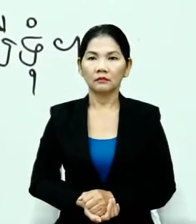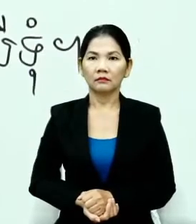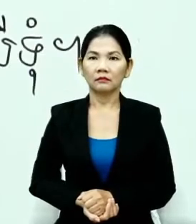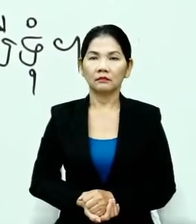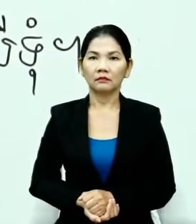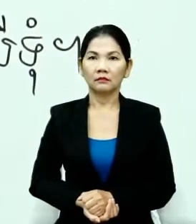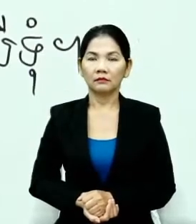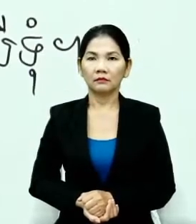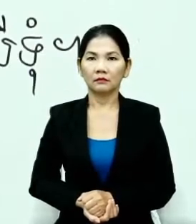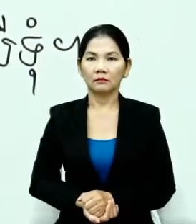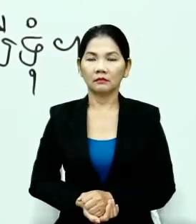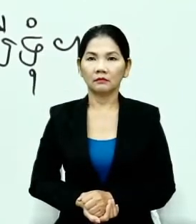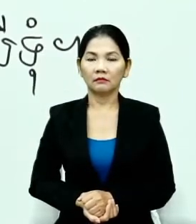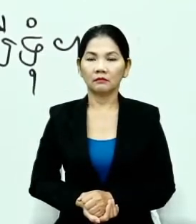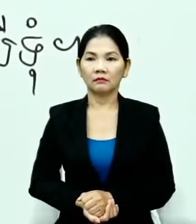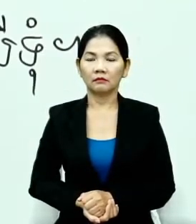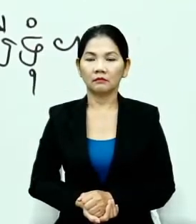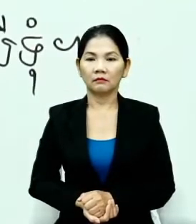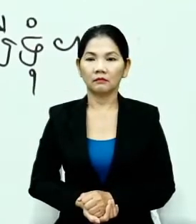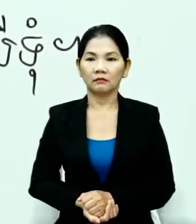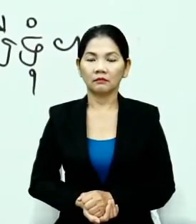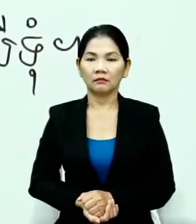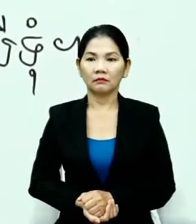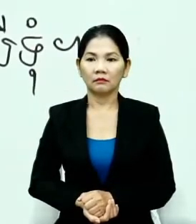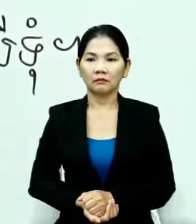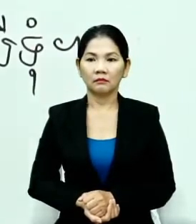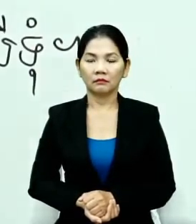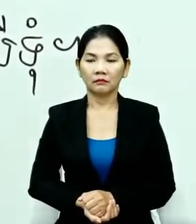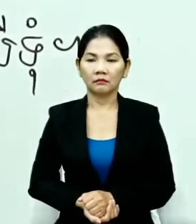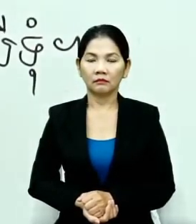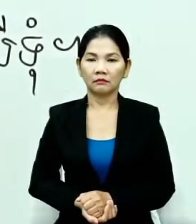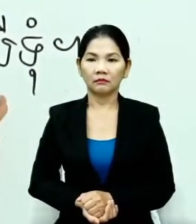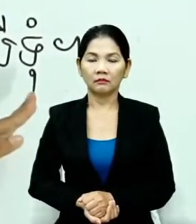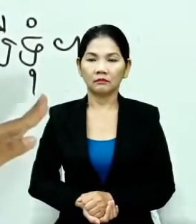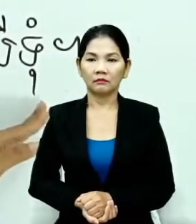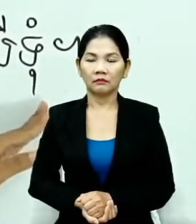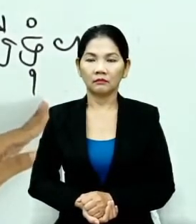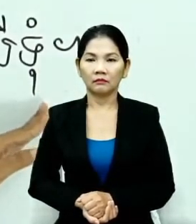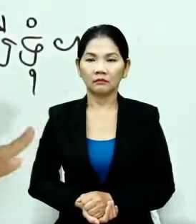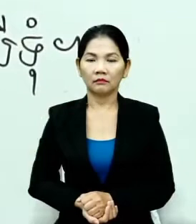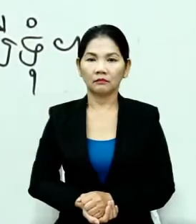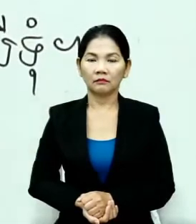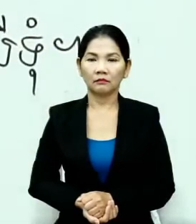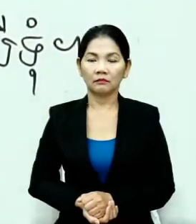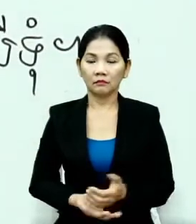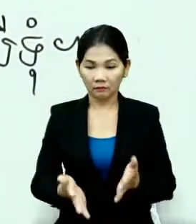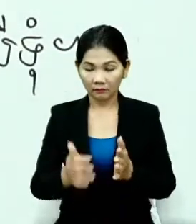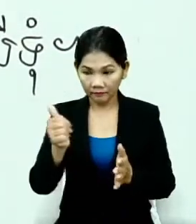chà